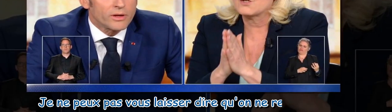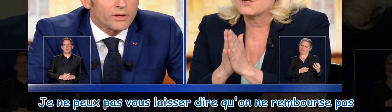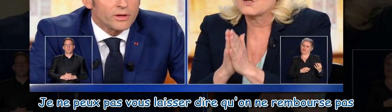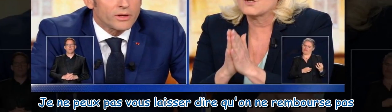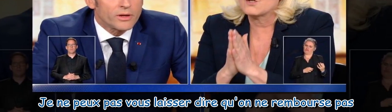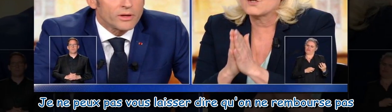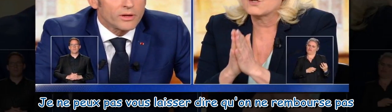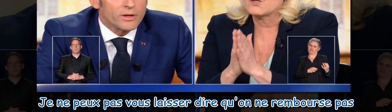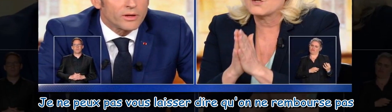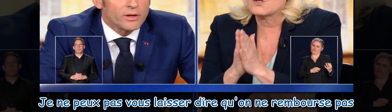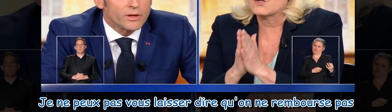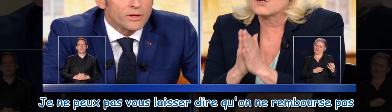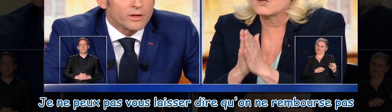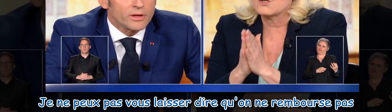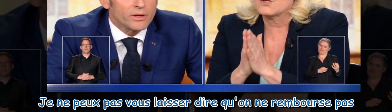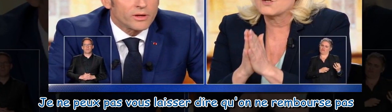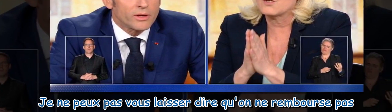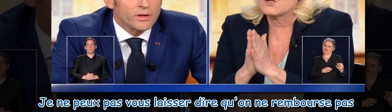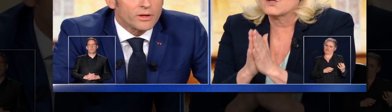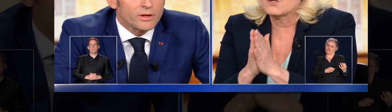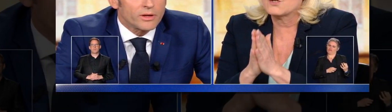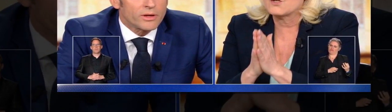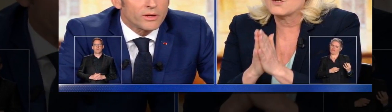je ne peux pas vous laisser dire qu'on ne rembourse pas